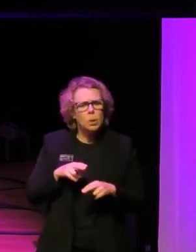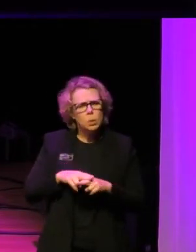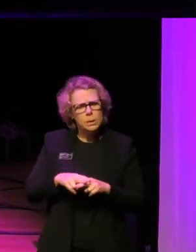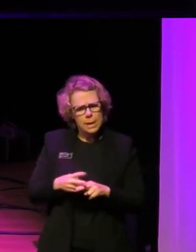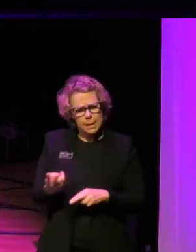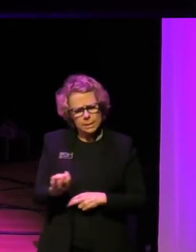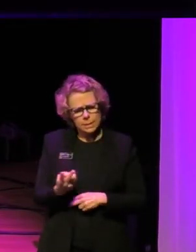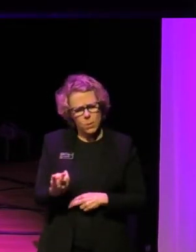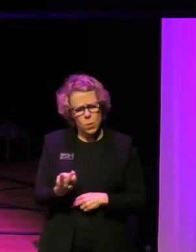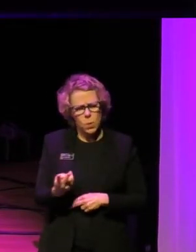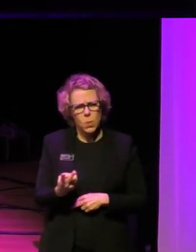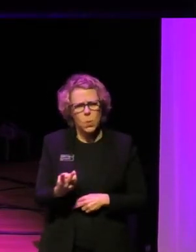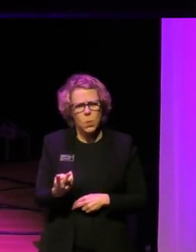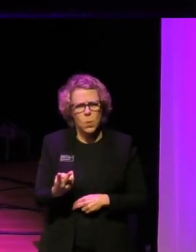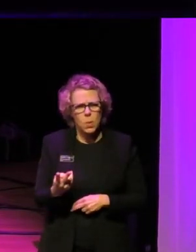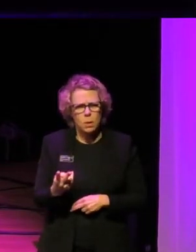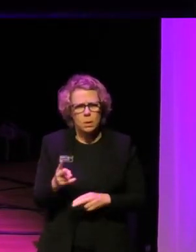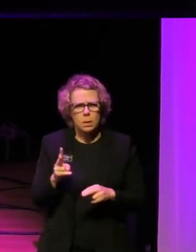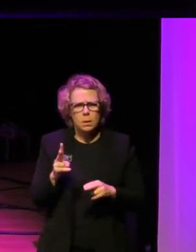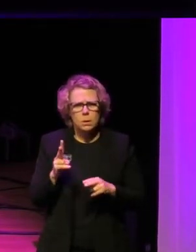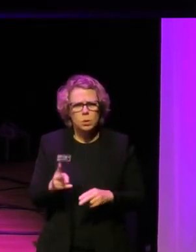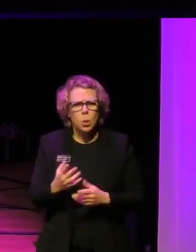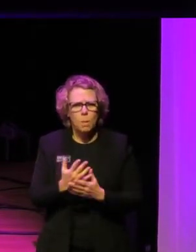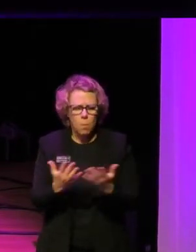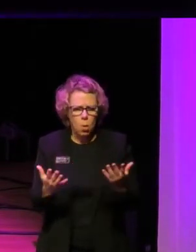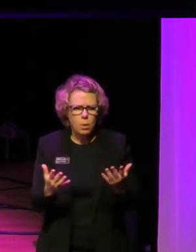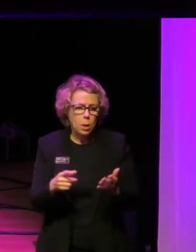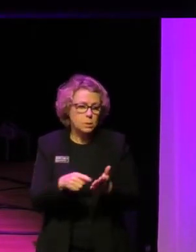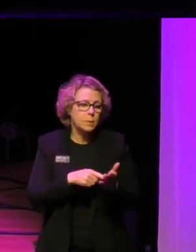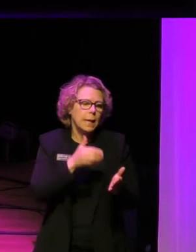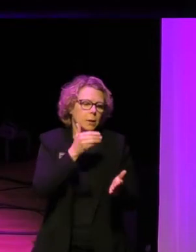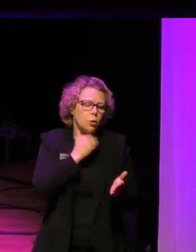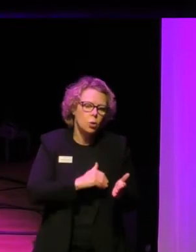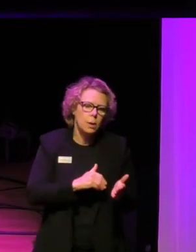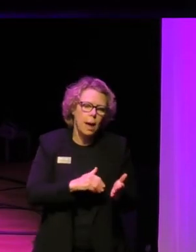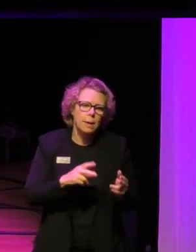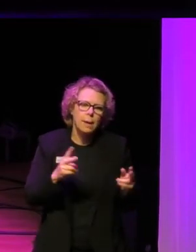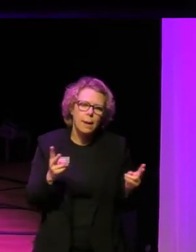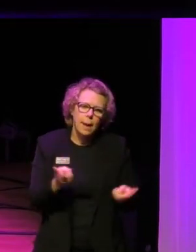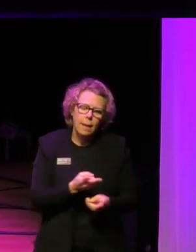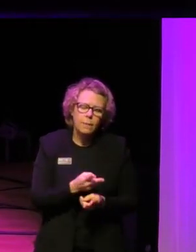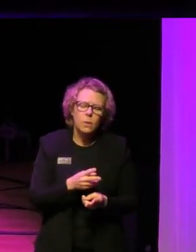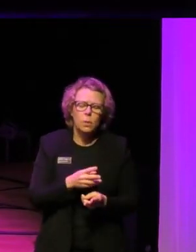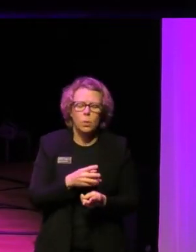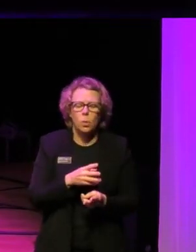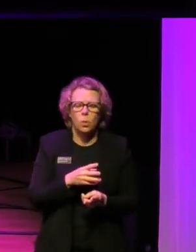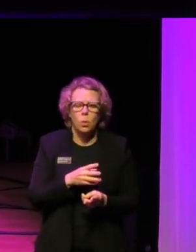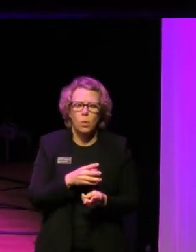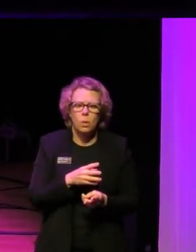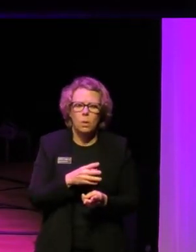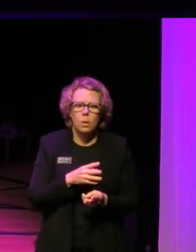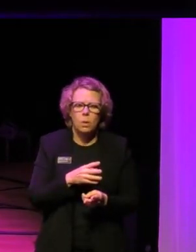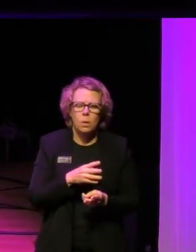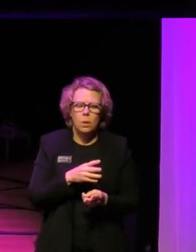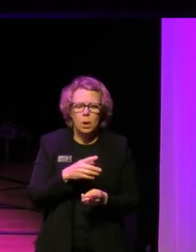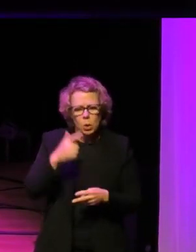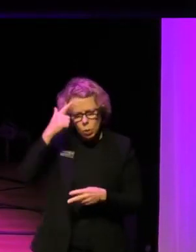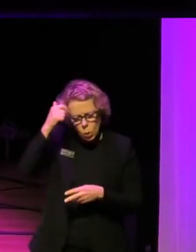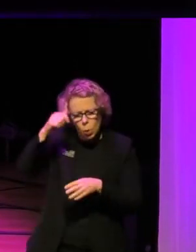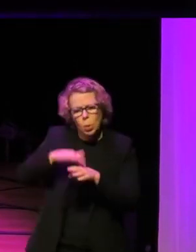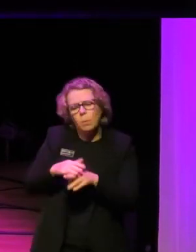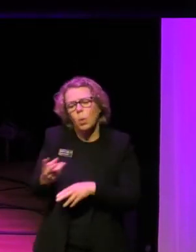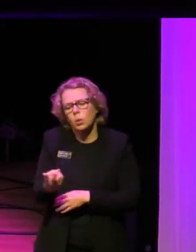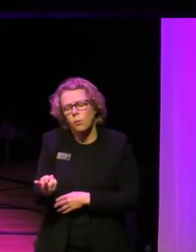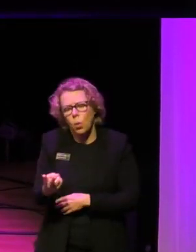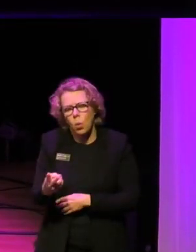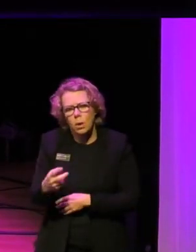hur känns det för er att så många, framförallt unga, ändå har liksom tilltro till er? Som